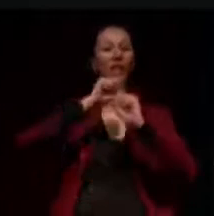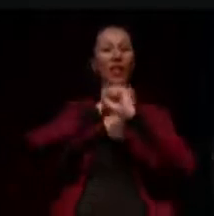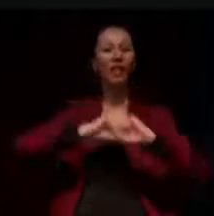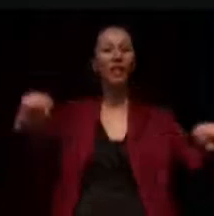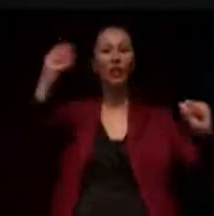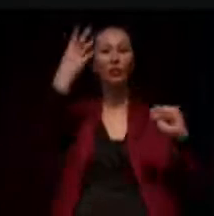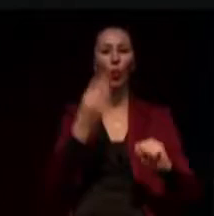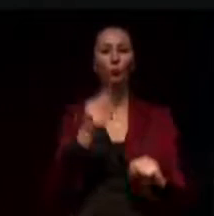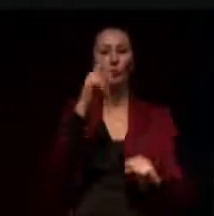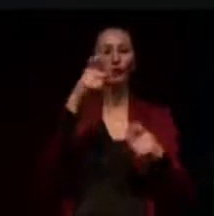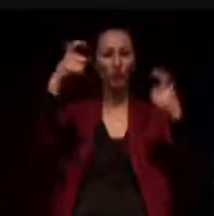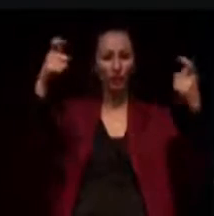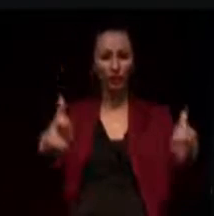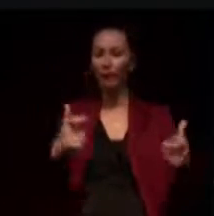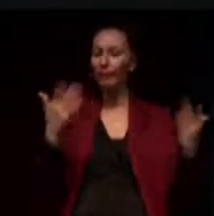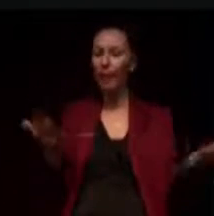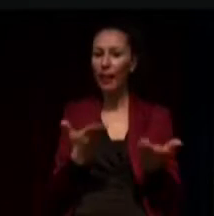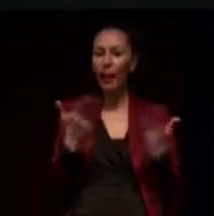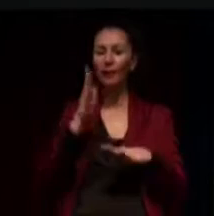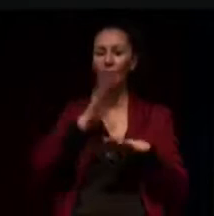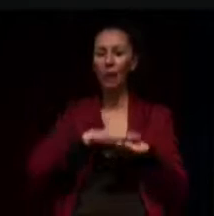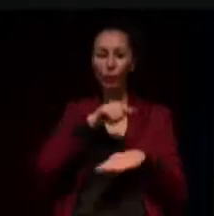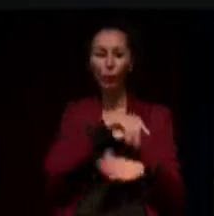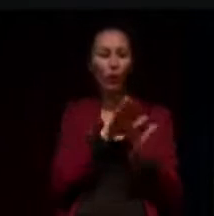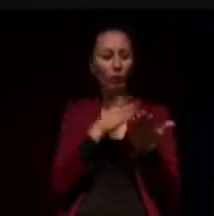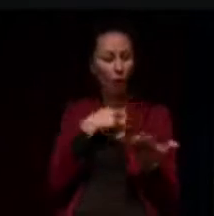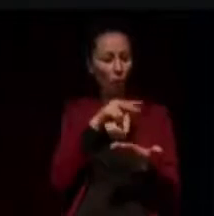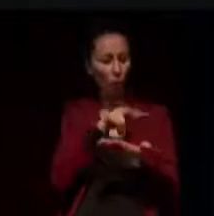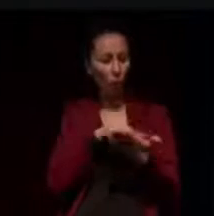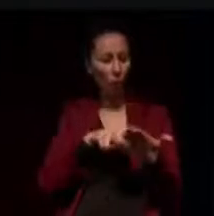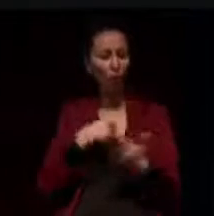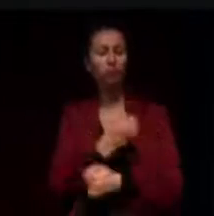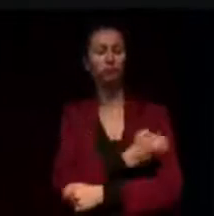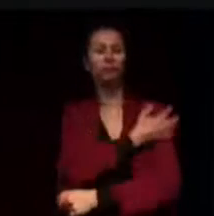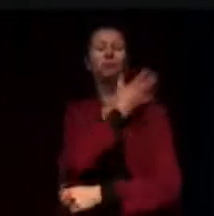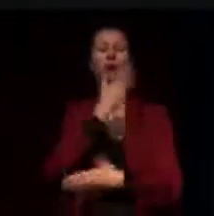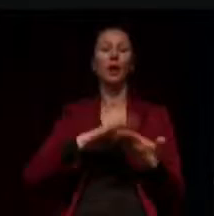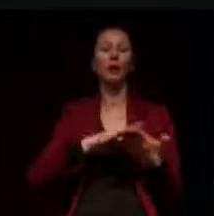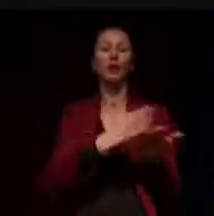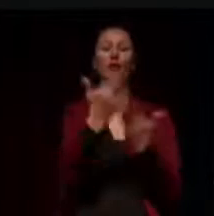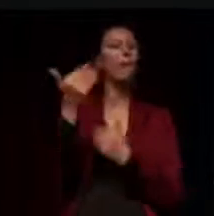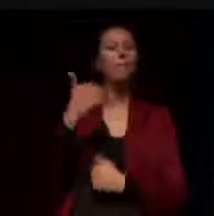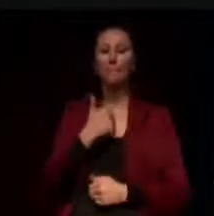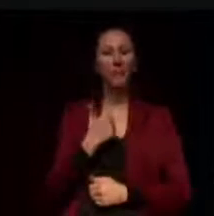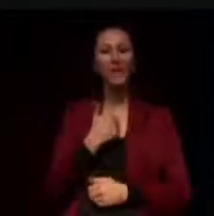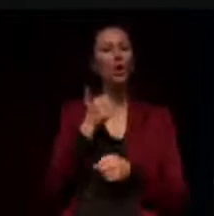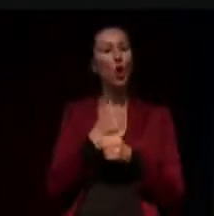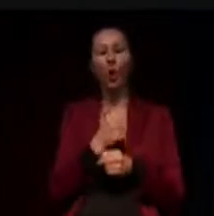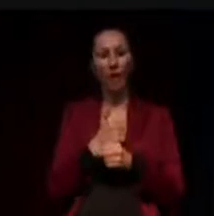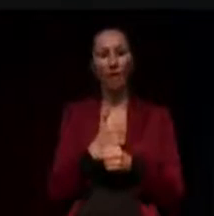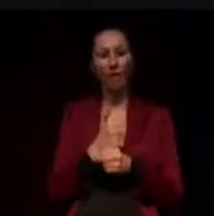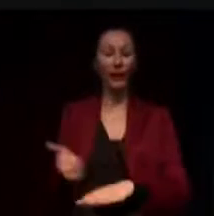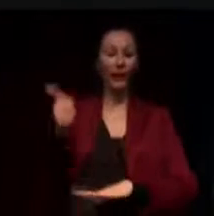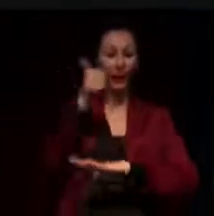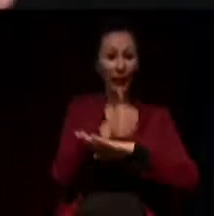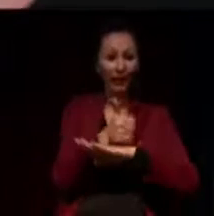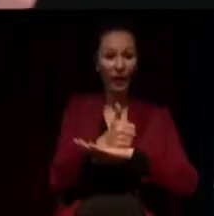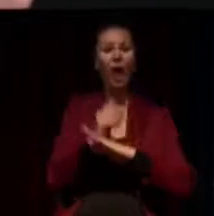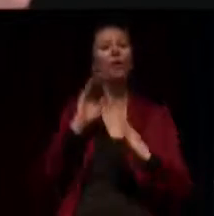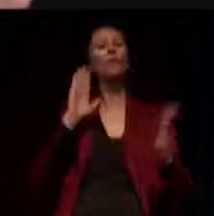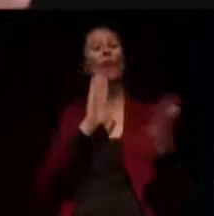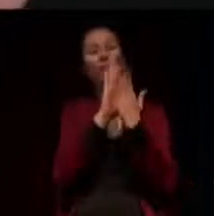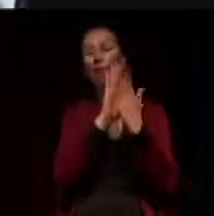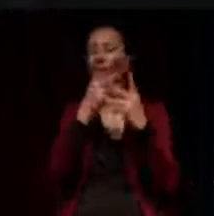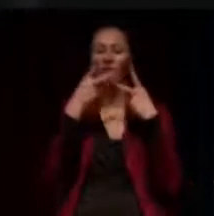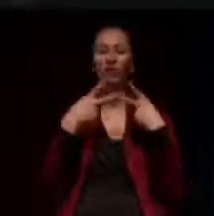bir şehirde neler yaptığını ben bu kitaptan okudum arkadaşlar. Bize düşen görev, iktidarı muhalefeti hiç fark